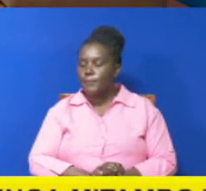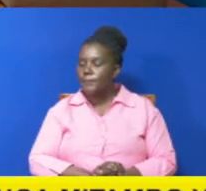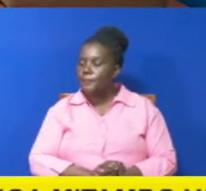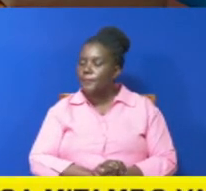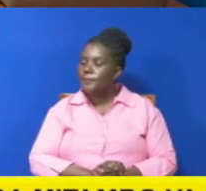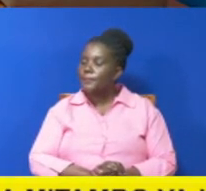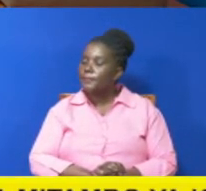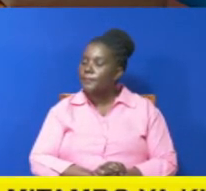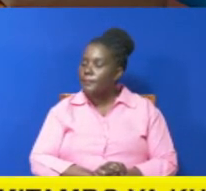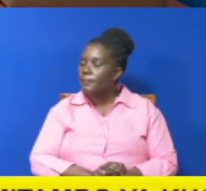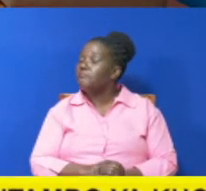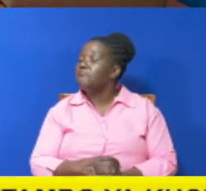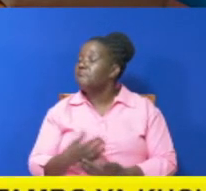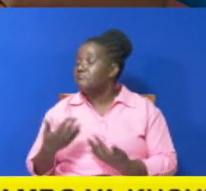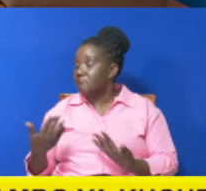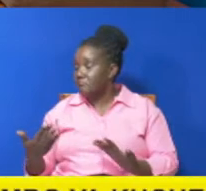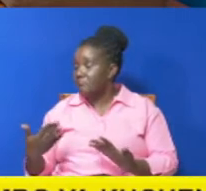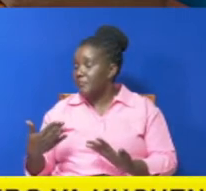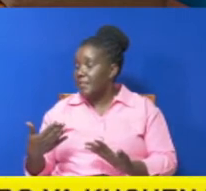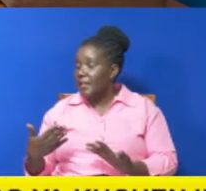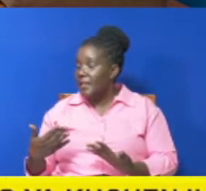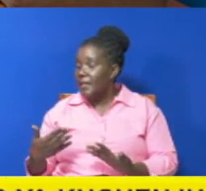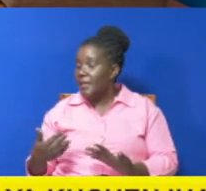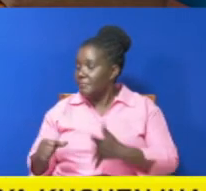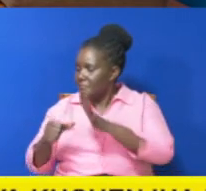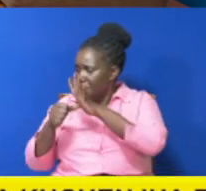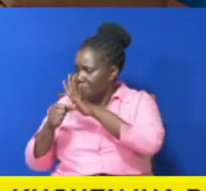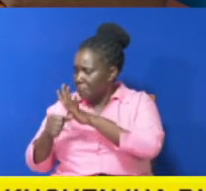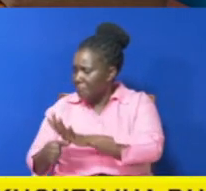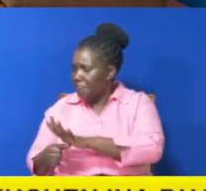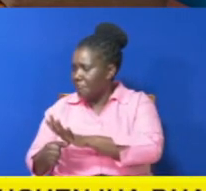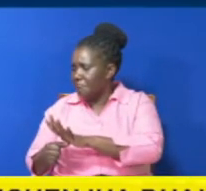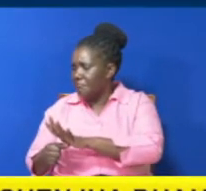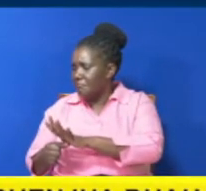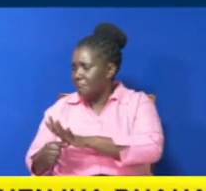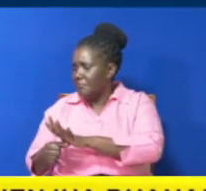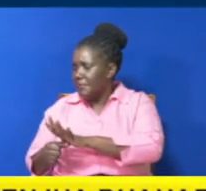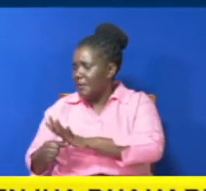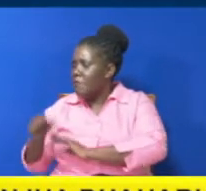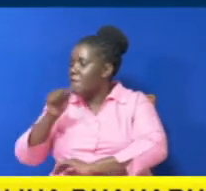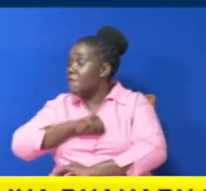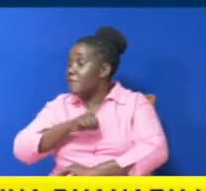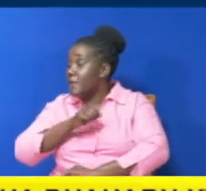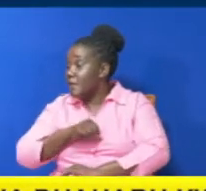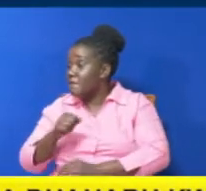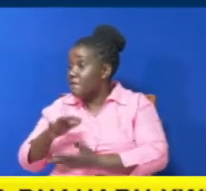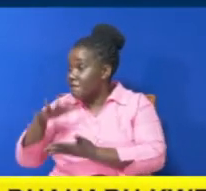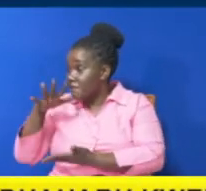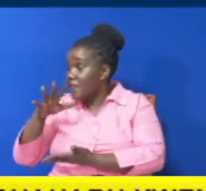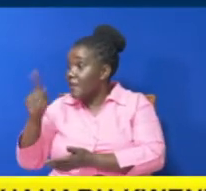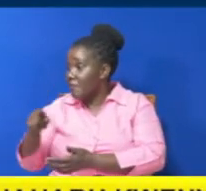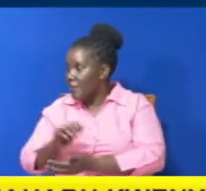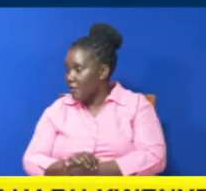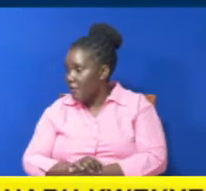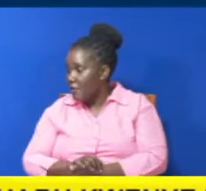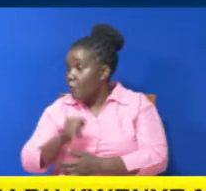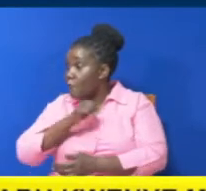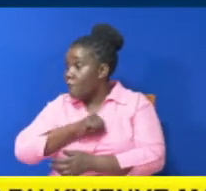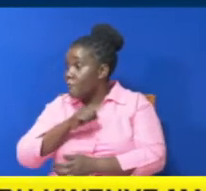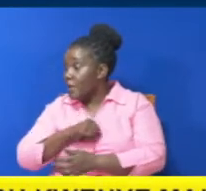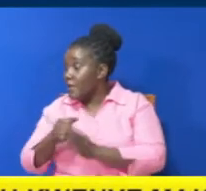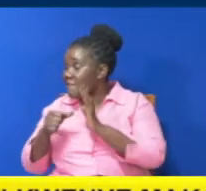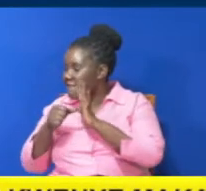kuvumilia unyanyasaji ndani ya ndoa, kuna manufaa yoyote endapo kama ni watoto